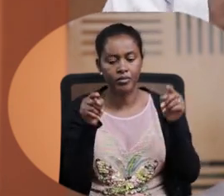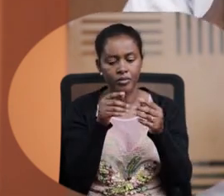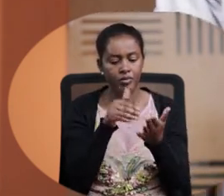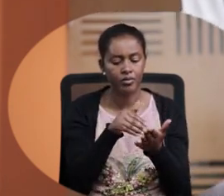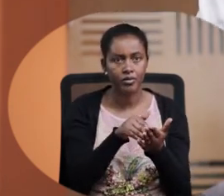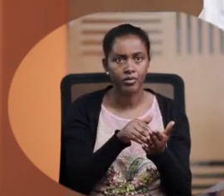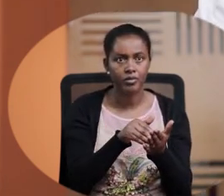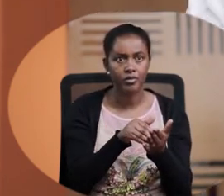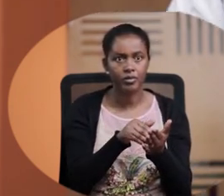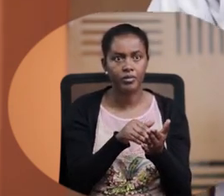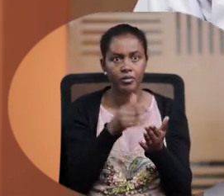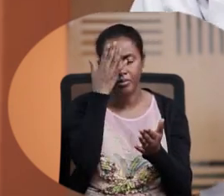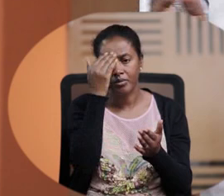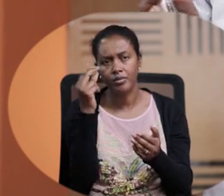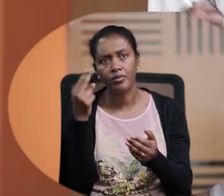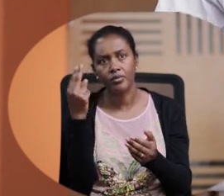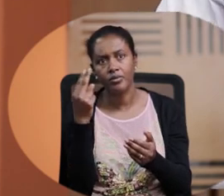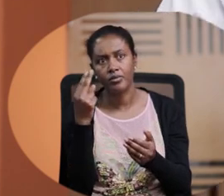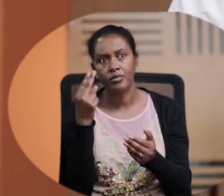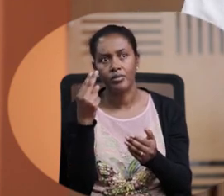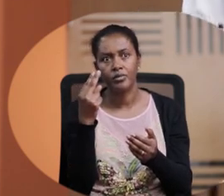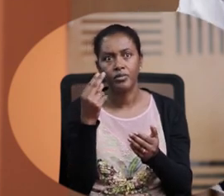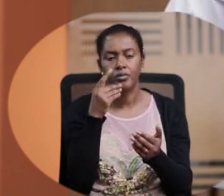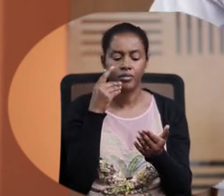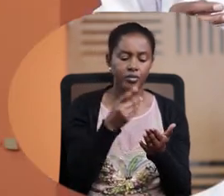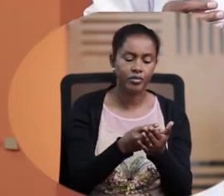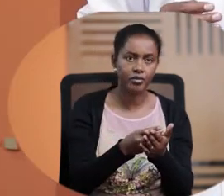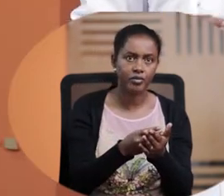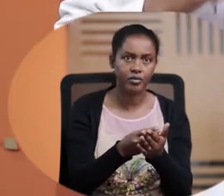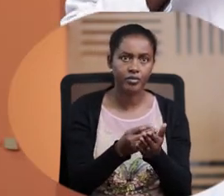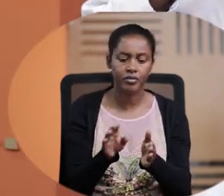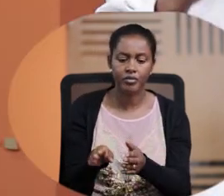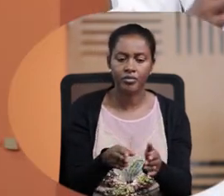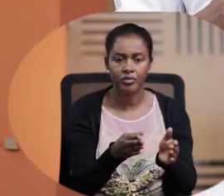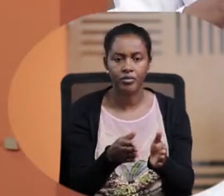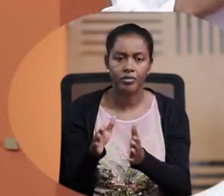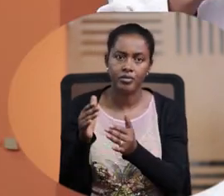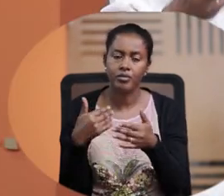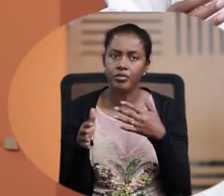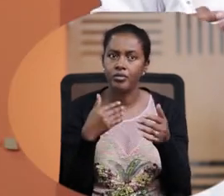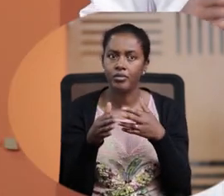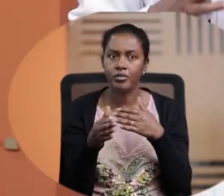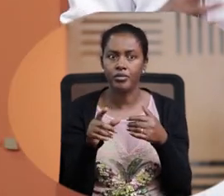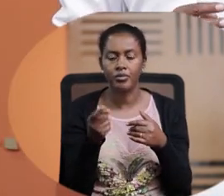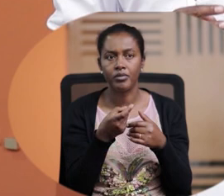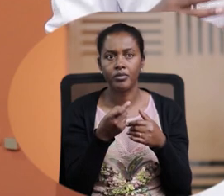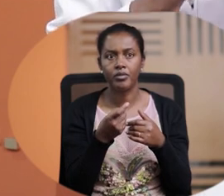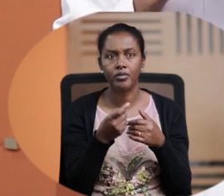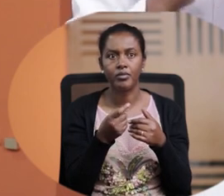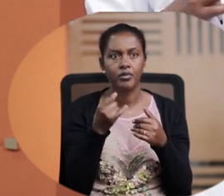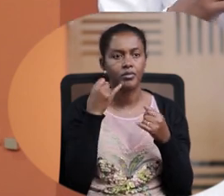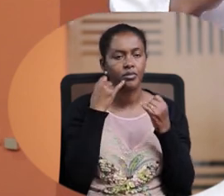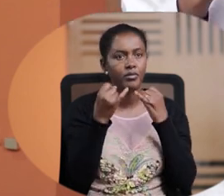garaa garaatiin funaaname qindaa'e karaa salphaa ta'een hubannoo kennuudhaaf yookaan odeeffannoo sana akkuma salphaatti